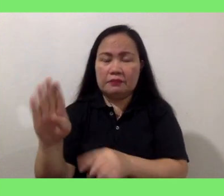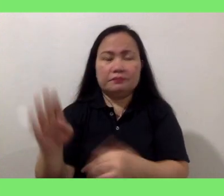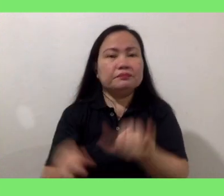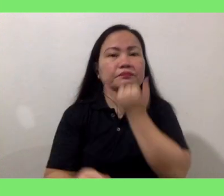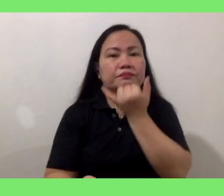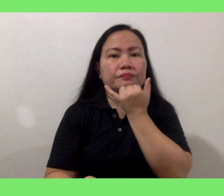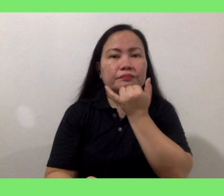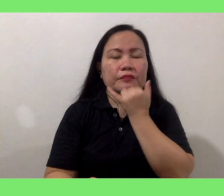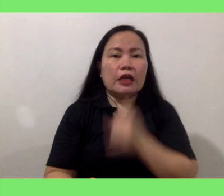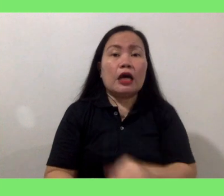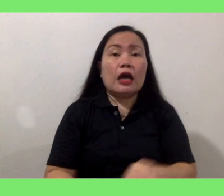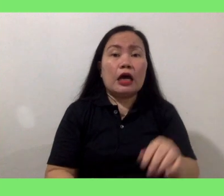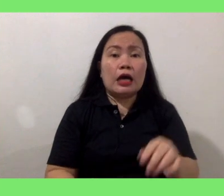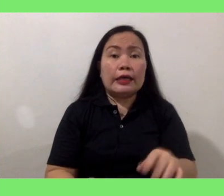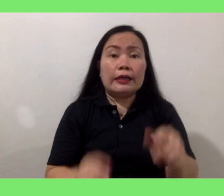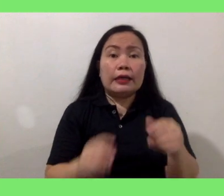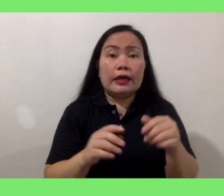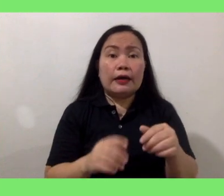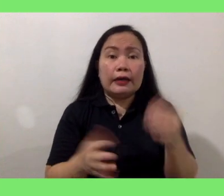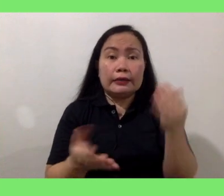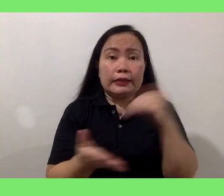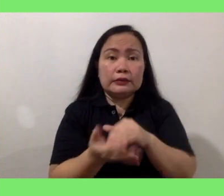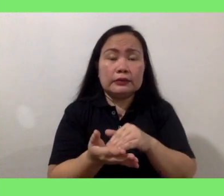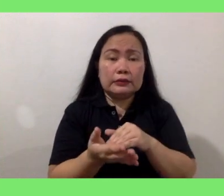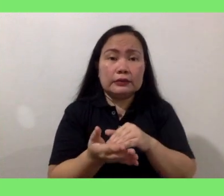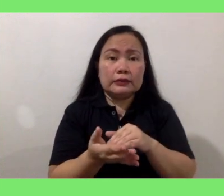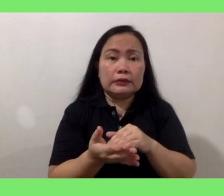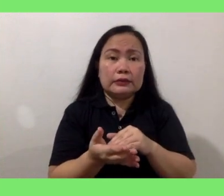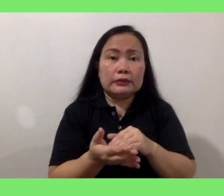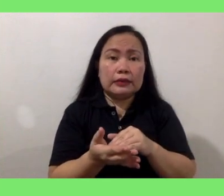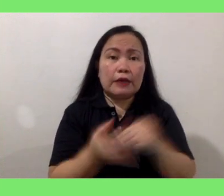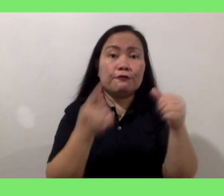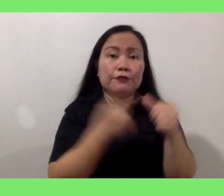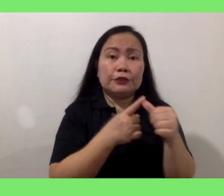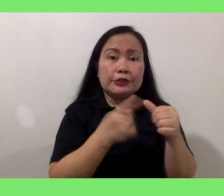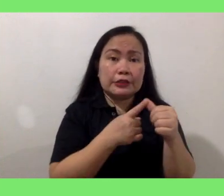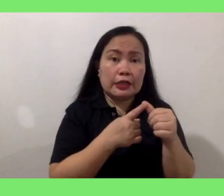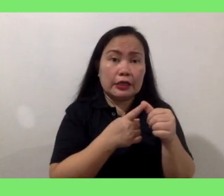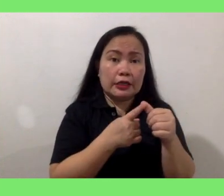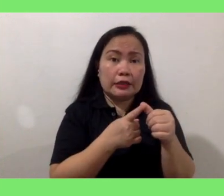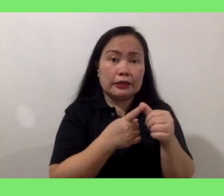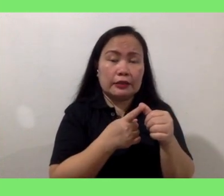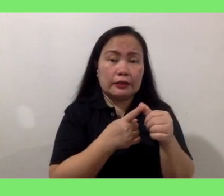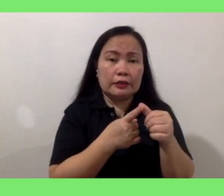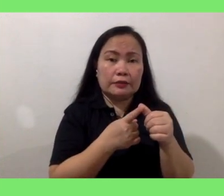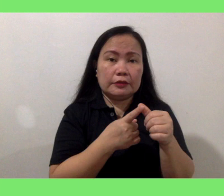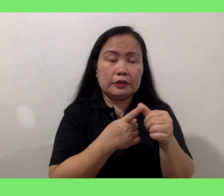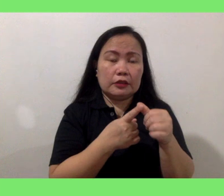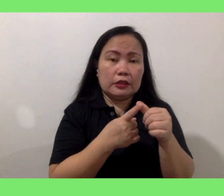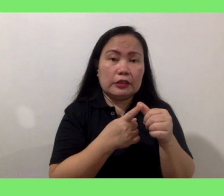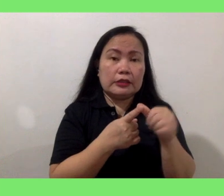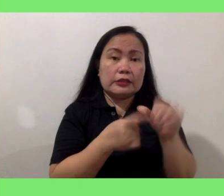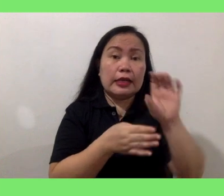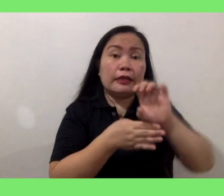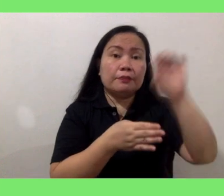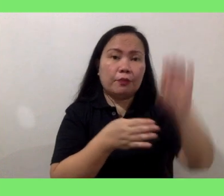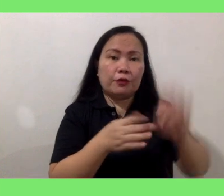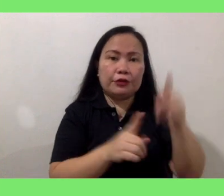dapat yung common endpoint yung laging nasa unahan. Kasi yun yung pareho nila eh. So, extending